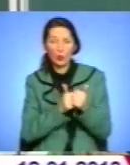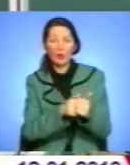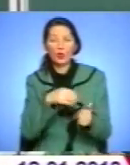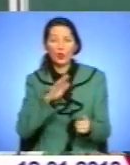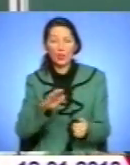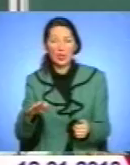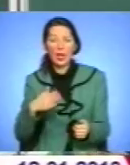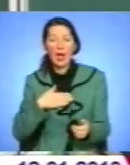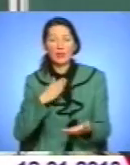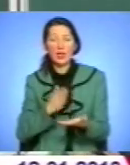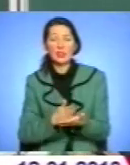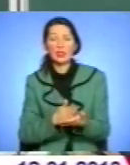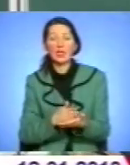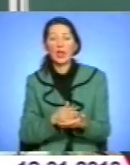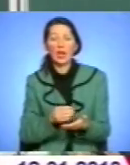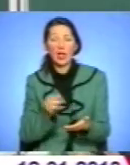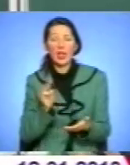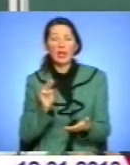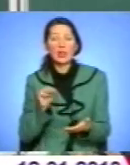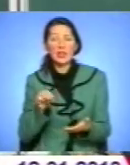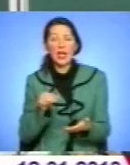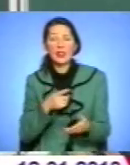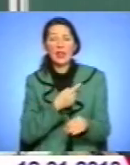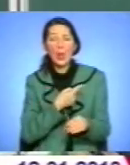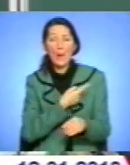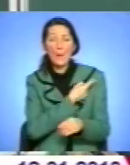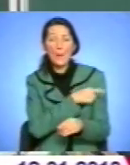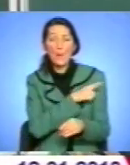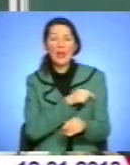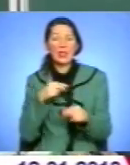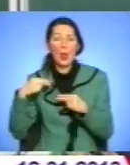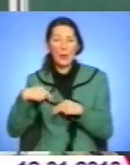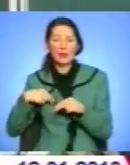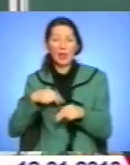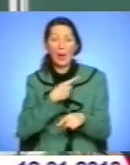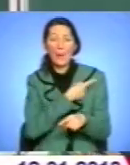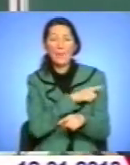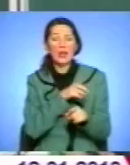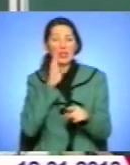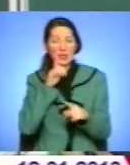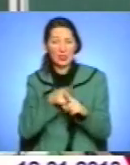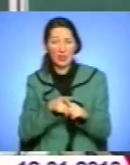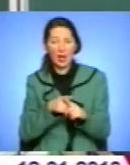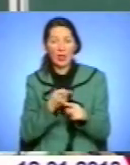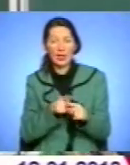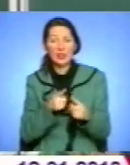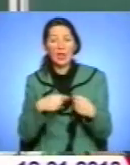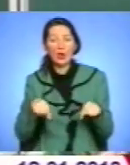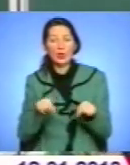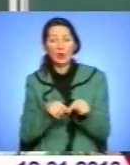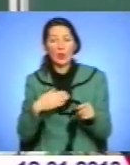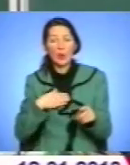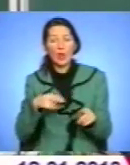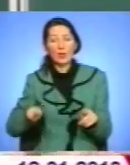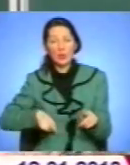у нас є штатний медпрацівник, медсестра, яка це організовує. Ми як адміністрація створюємо відповідно належні умови